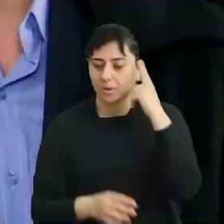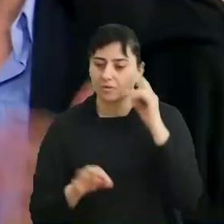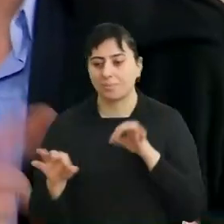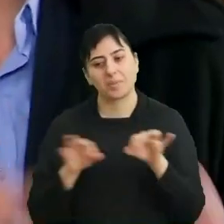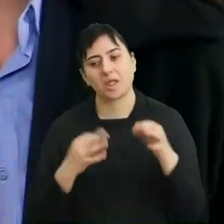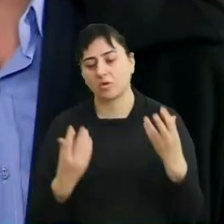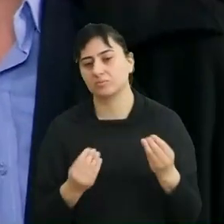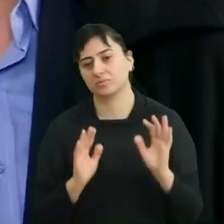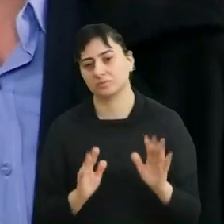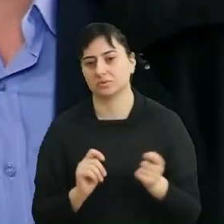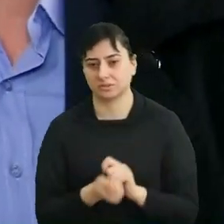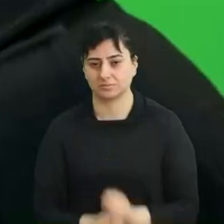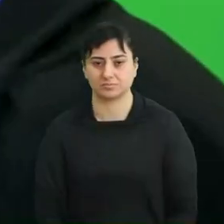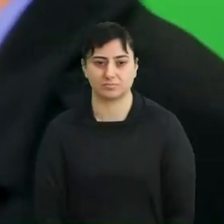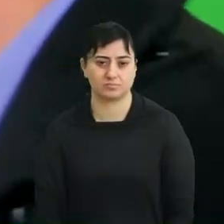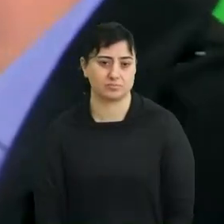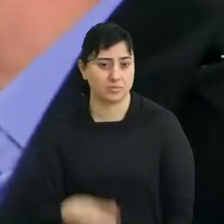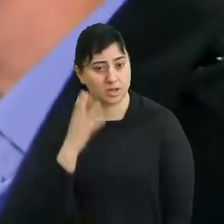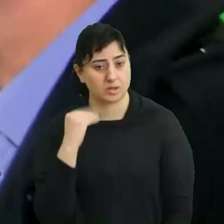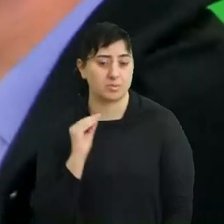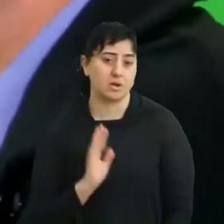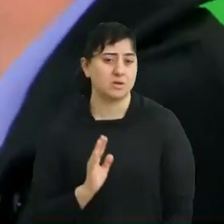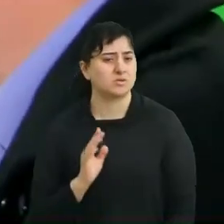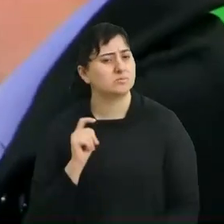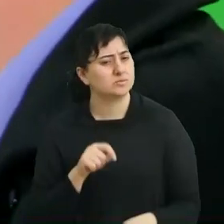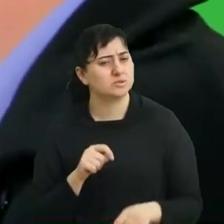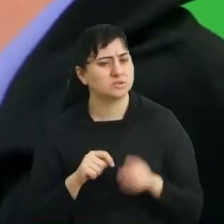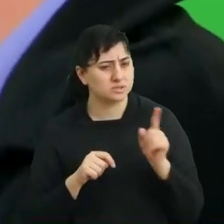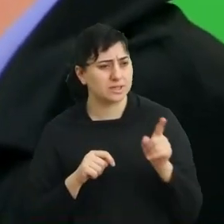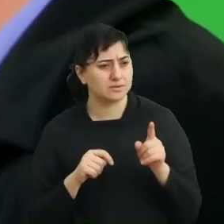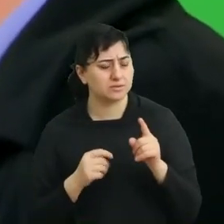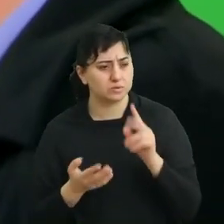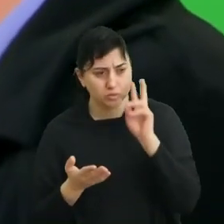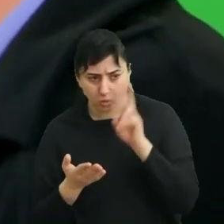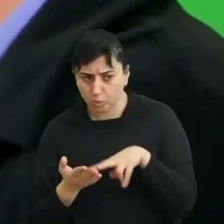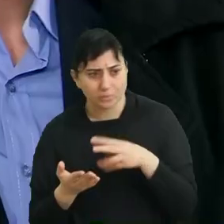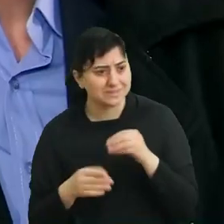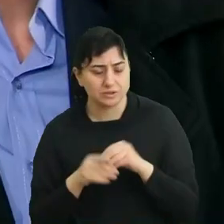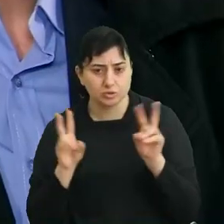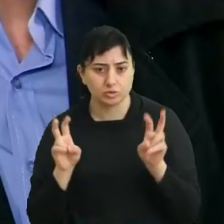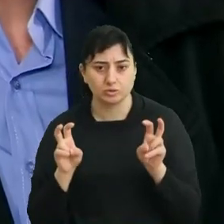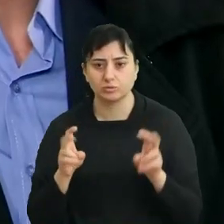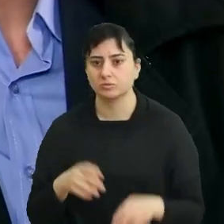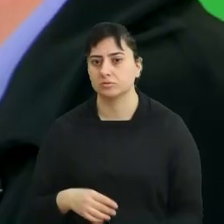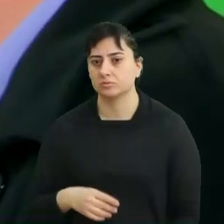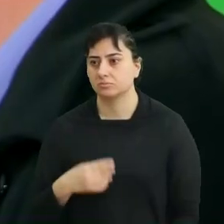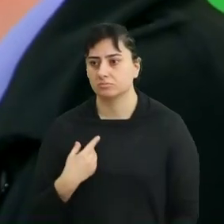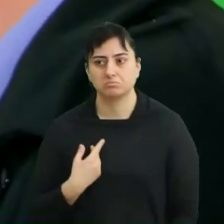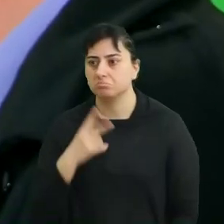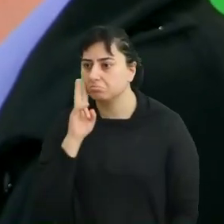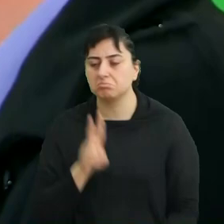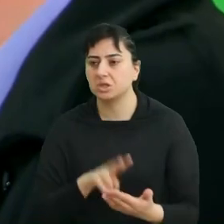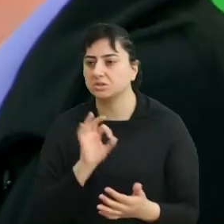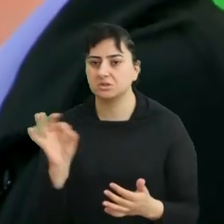tasarlamış sahneyi, o yüzden kıyafetini değiştiriyorlar. Anladım hayatım. Ya bu arada sen hiç senaryoyu gördün mü, bakabildin mi? Senaryo mu?